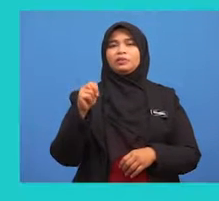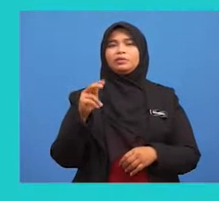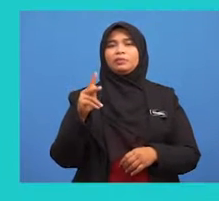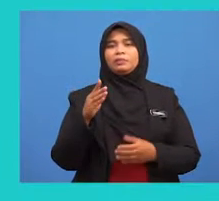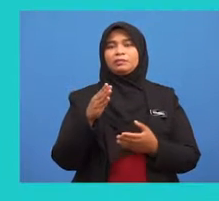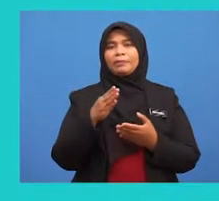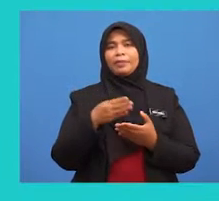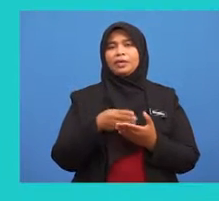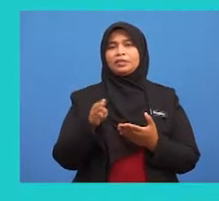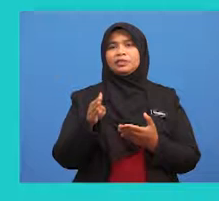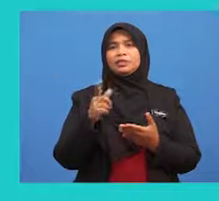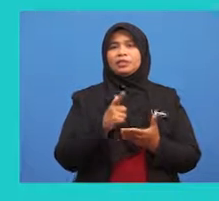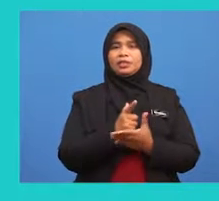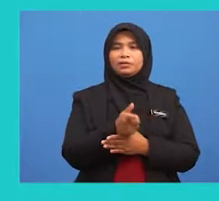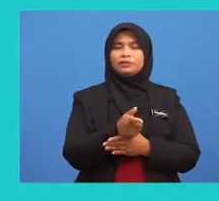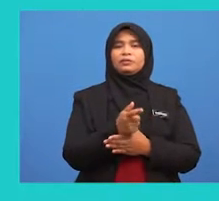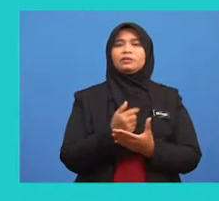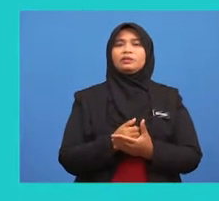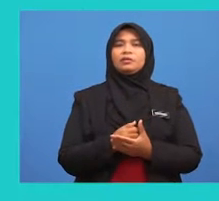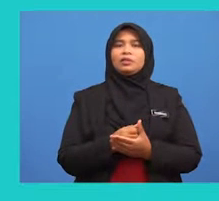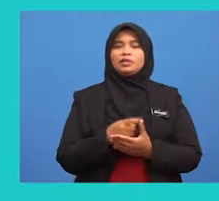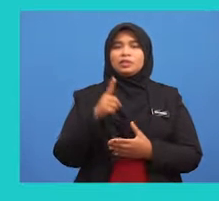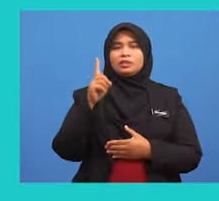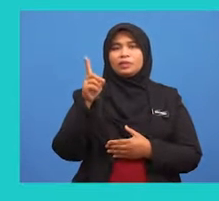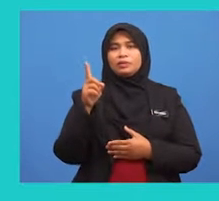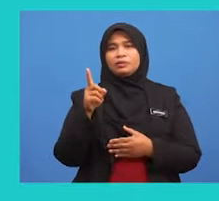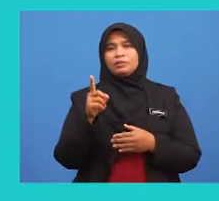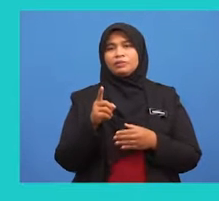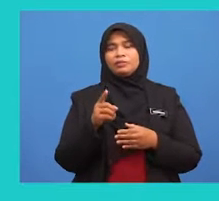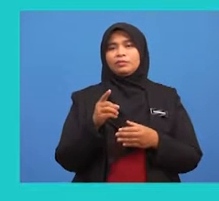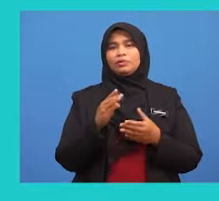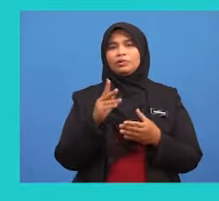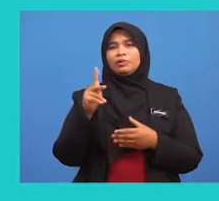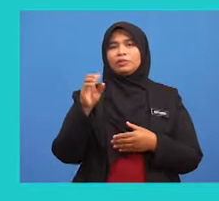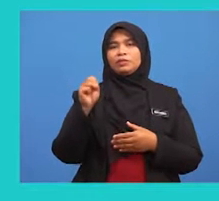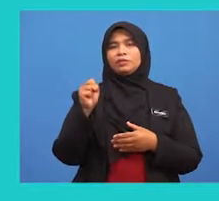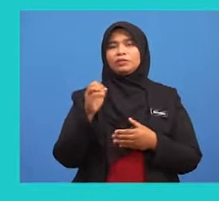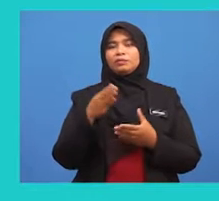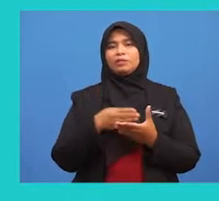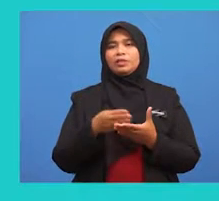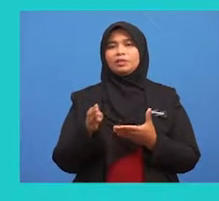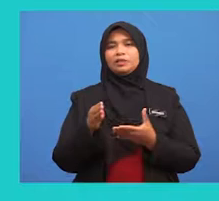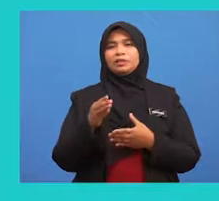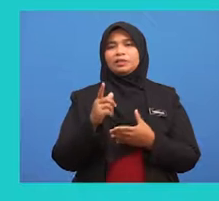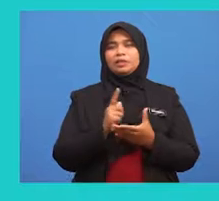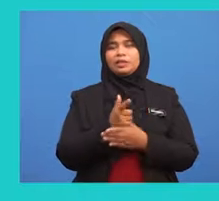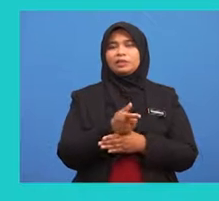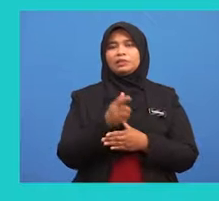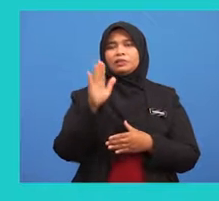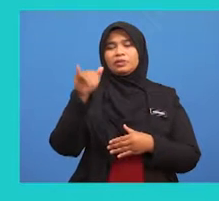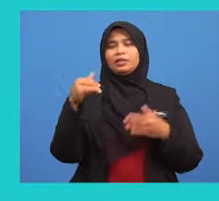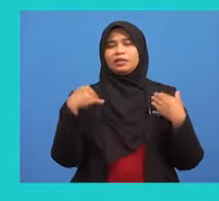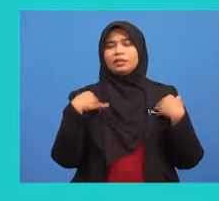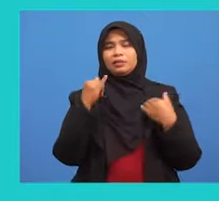langsung. Baiklah, murid-murid. Satu-satunya kos belanja langsung yang ada dalam soalan